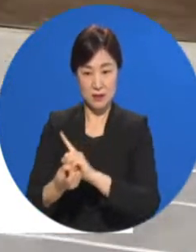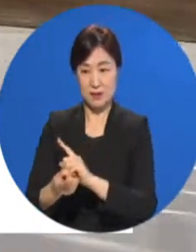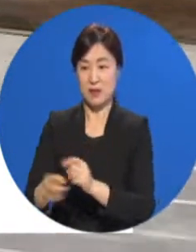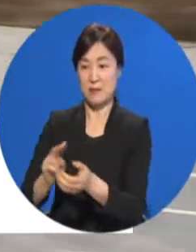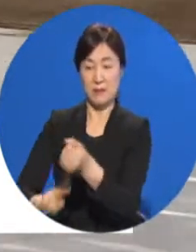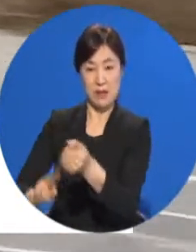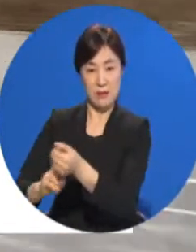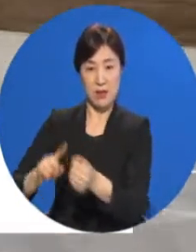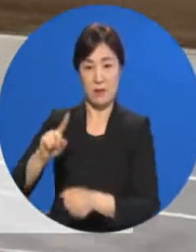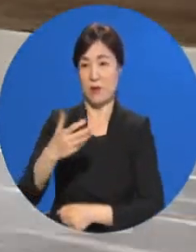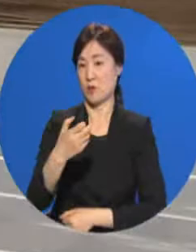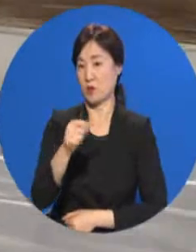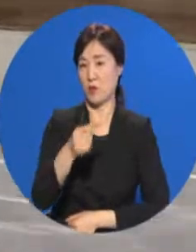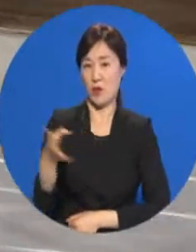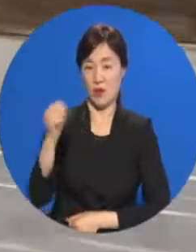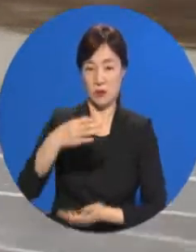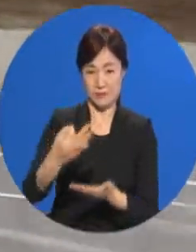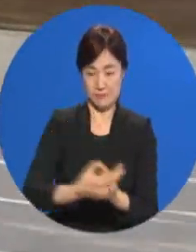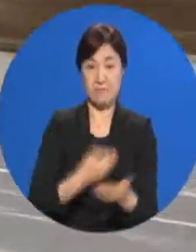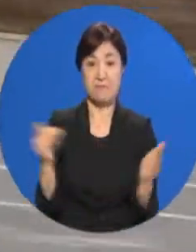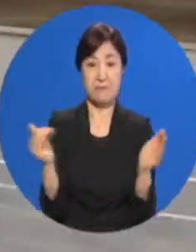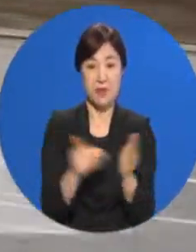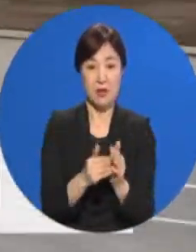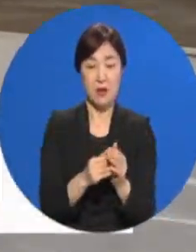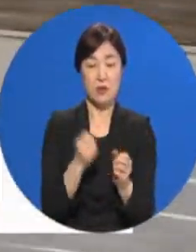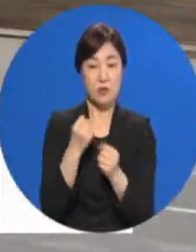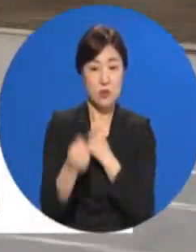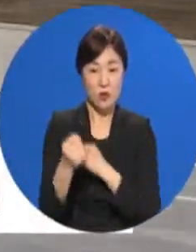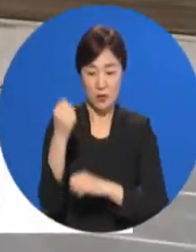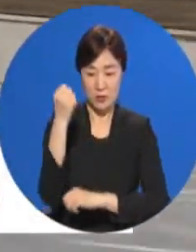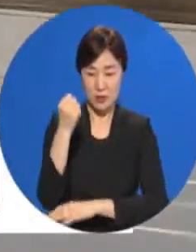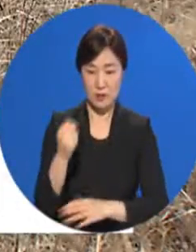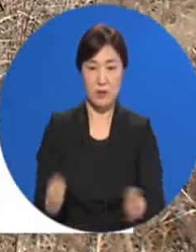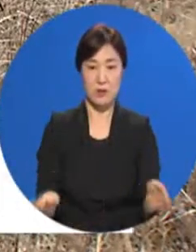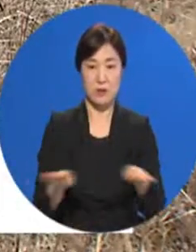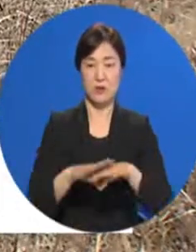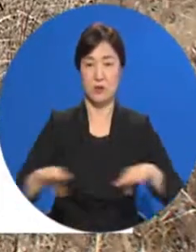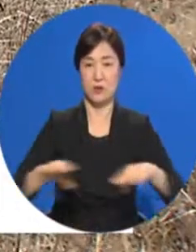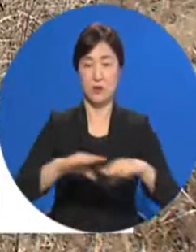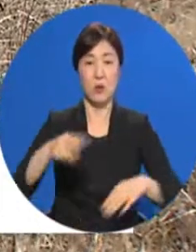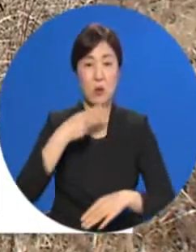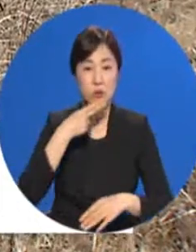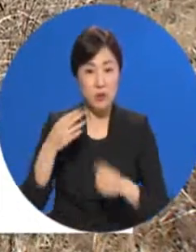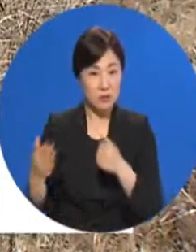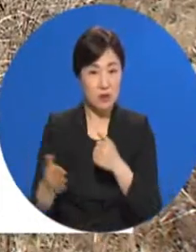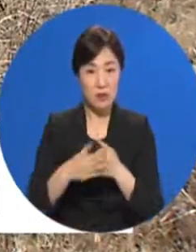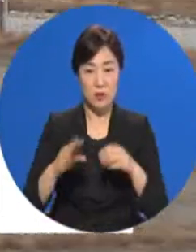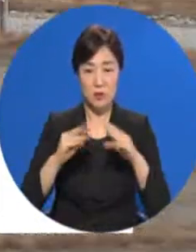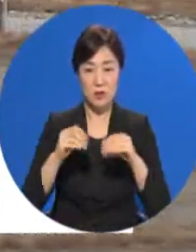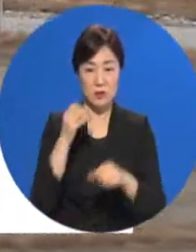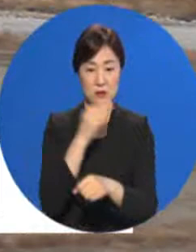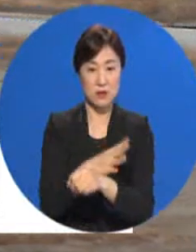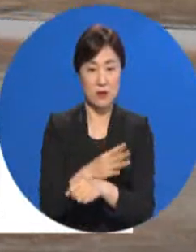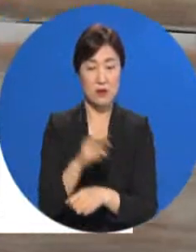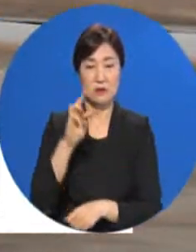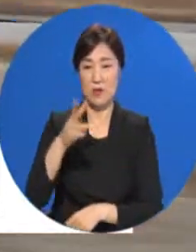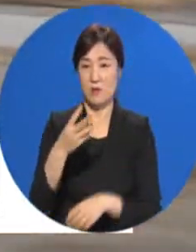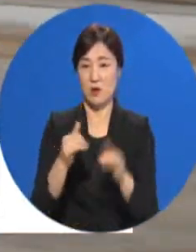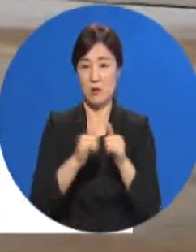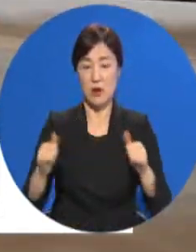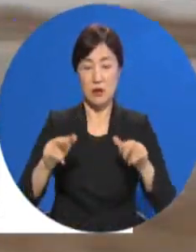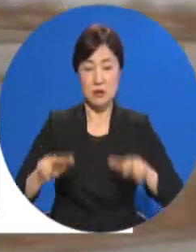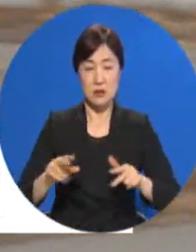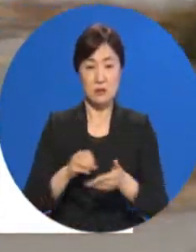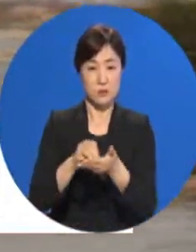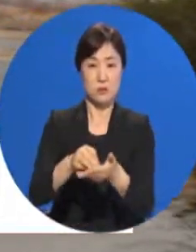차익을 얻은 것으로 알려졌지만 기반시설이 제대로 갖춰지지 않은 탓에 토지를 구입한 300여 명은 지금까지 등기조차